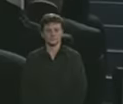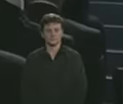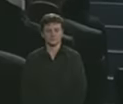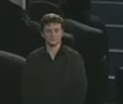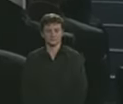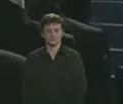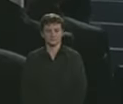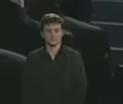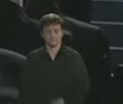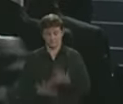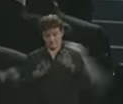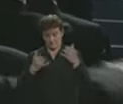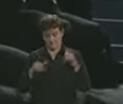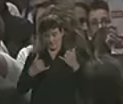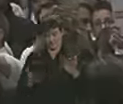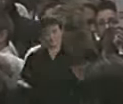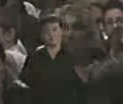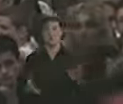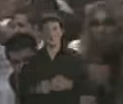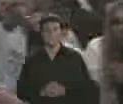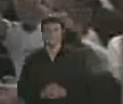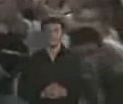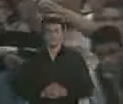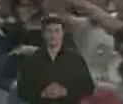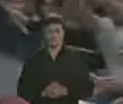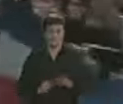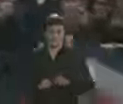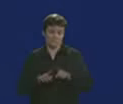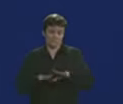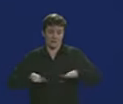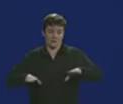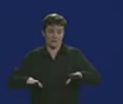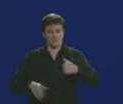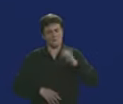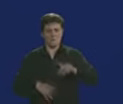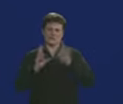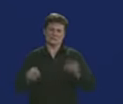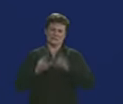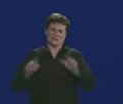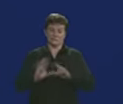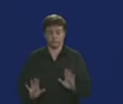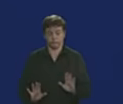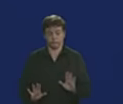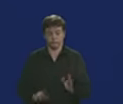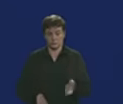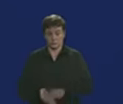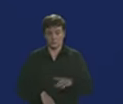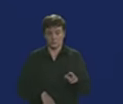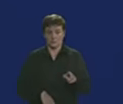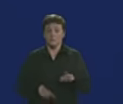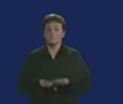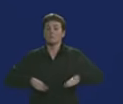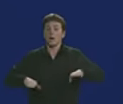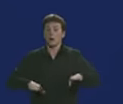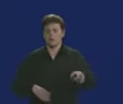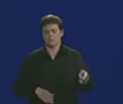Mieux que ça, dans le même temps où je dois me justifier, dans le même temps,